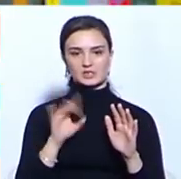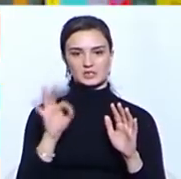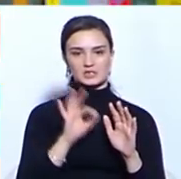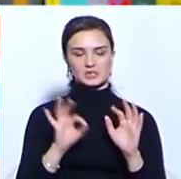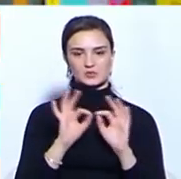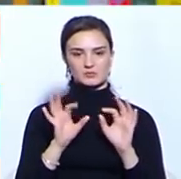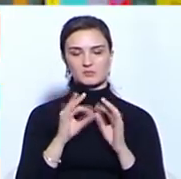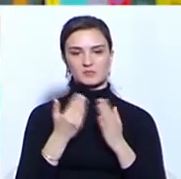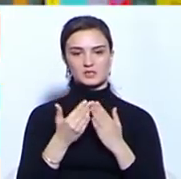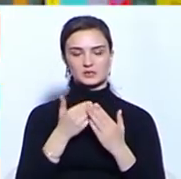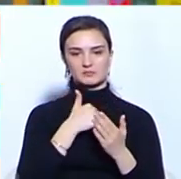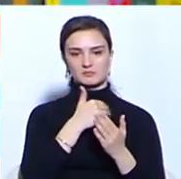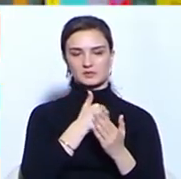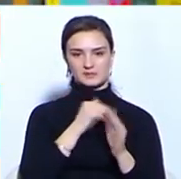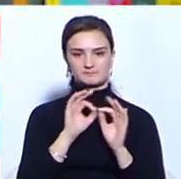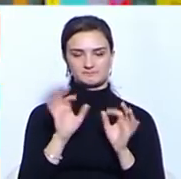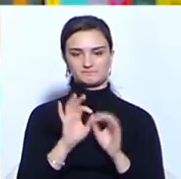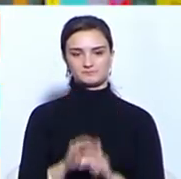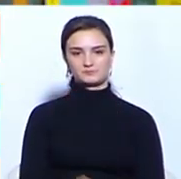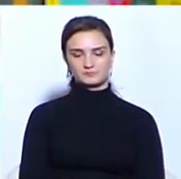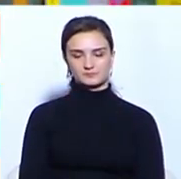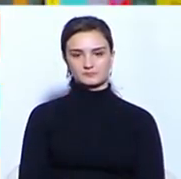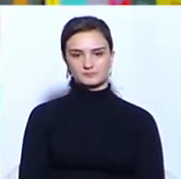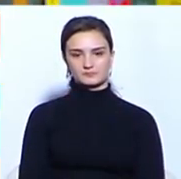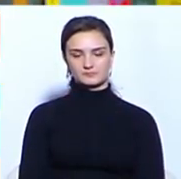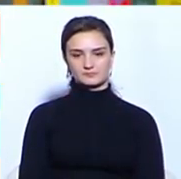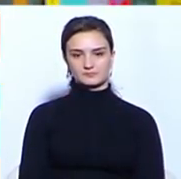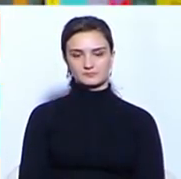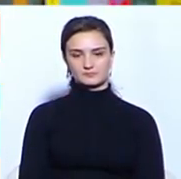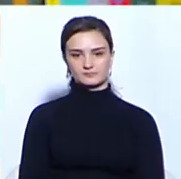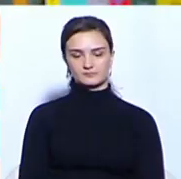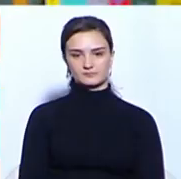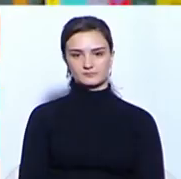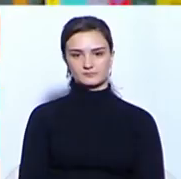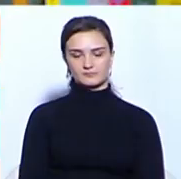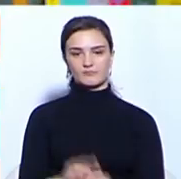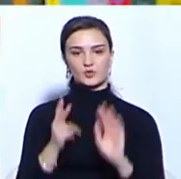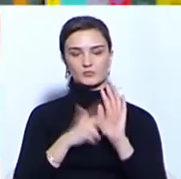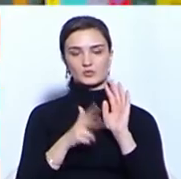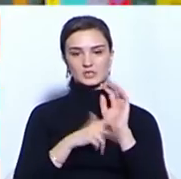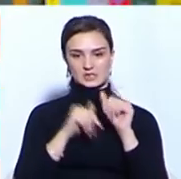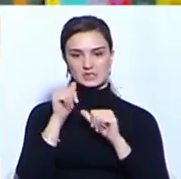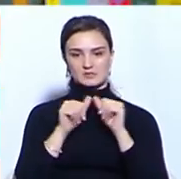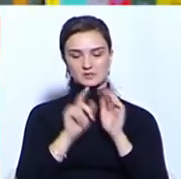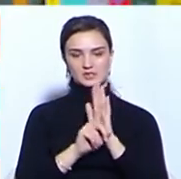ლაბარაკი, მაგალითად მინდა ესეთი რა მოვიყვანო. 80-იანი წლების